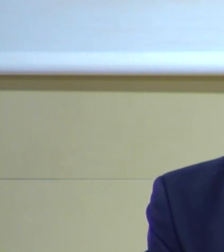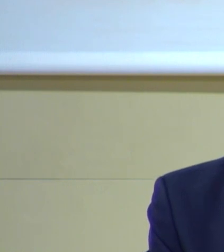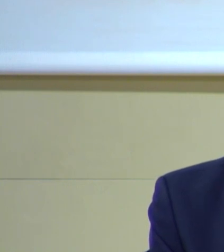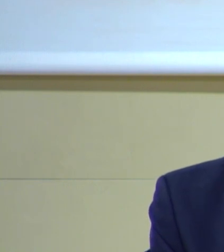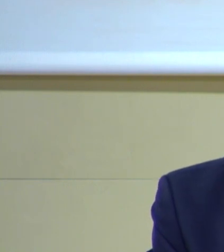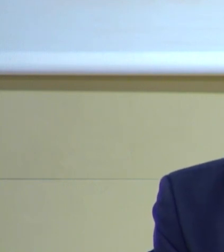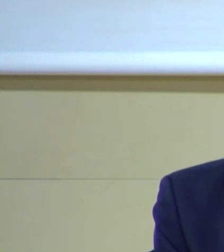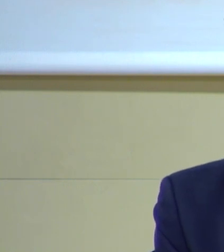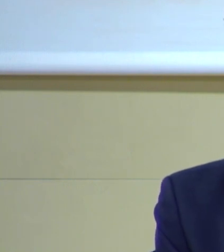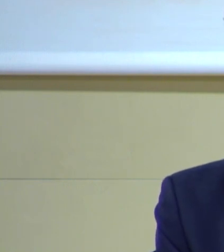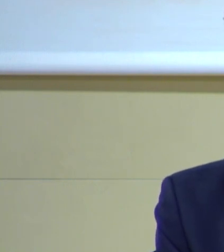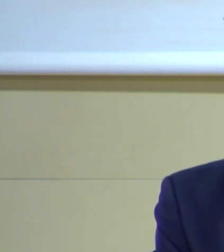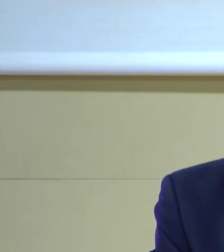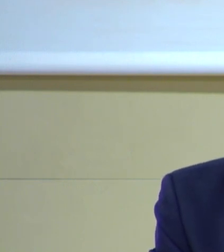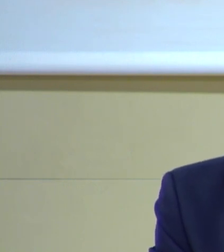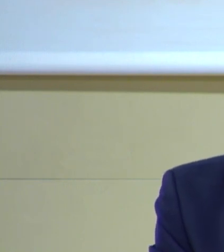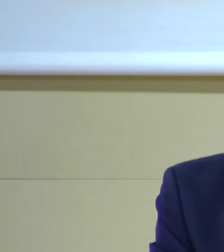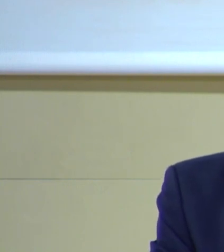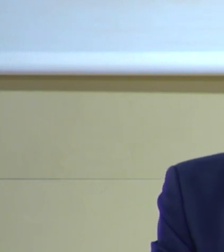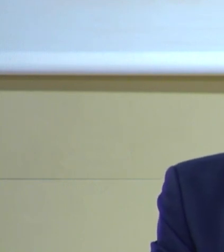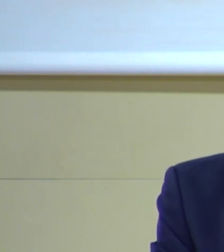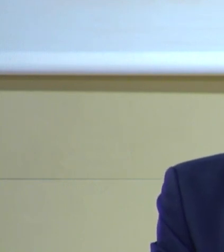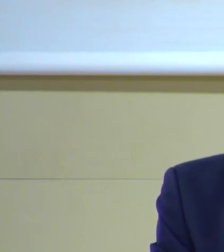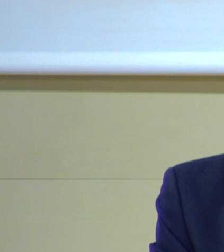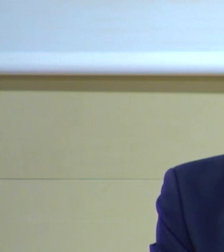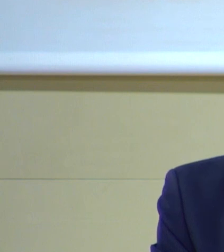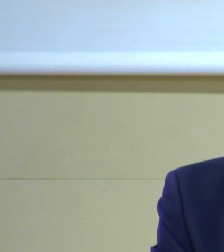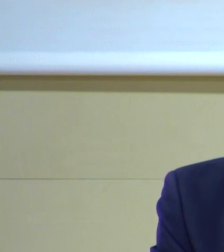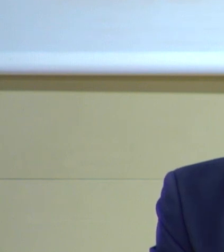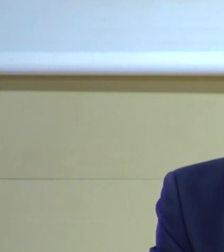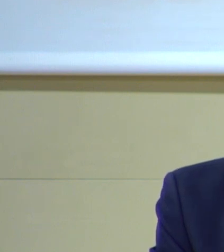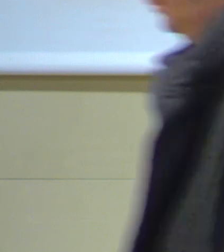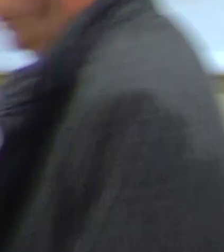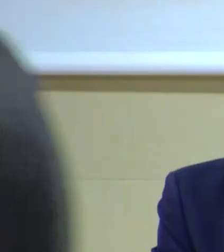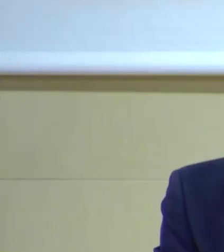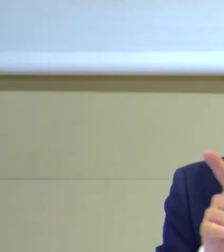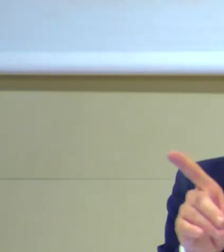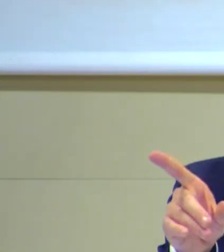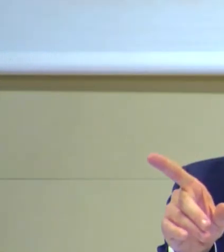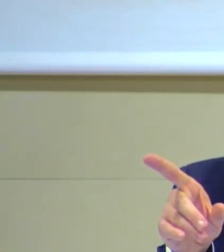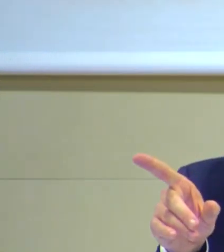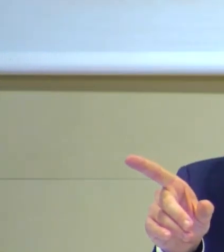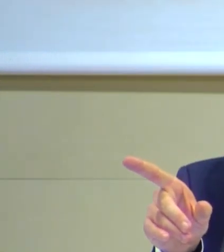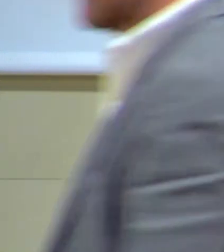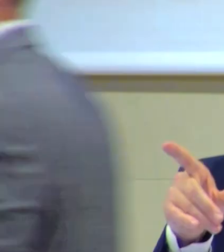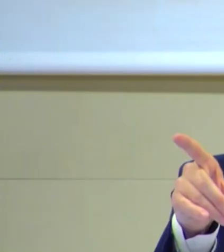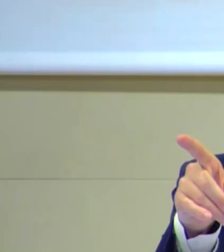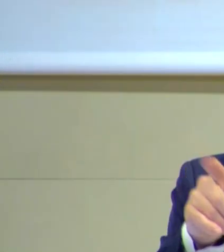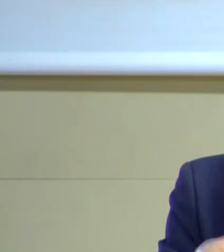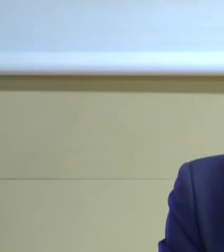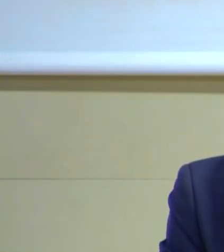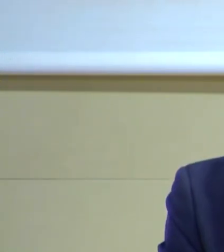qui ne prend pas part au vote qui s'abstient qui votent contre qui votent pour la contrebande en rp